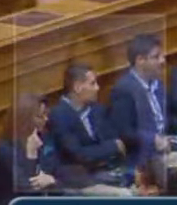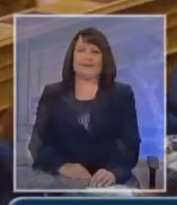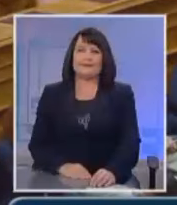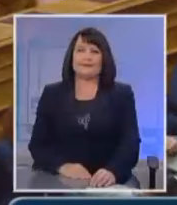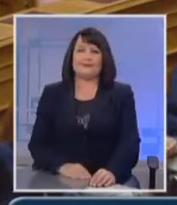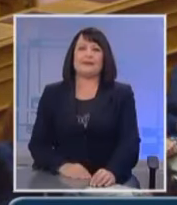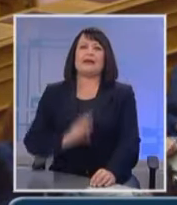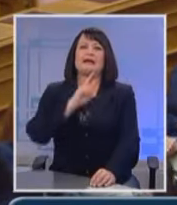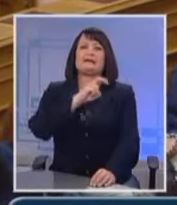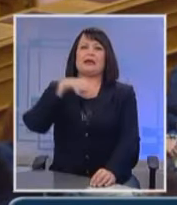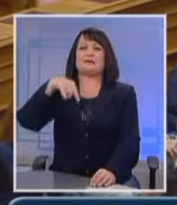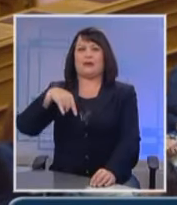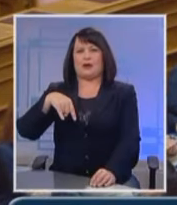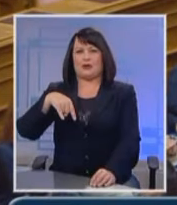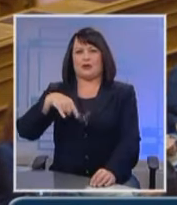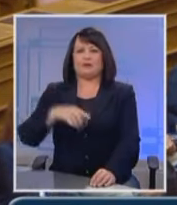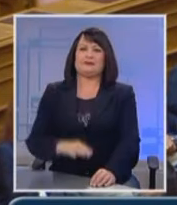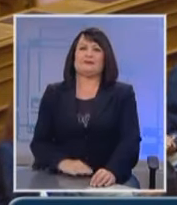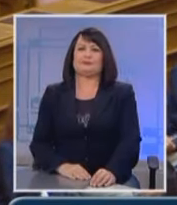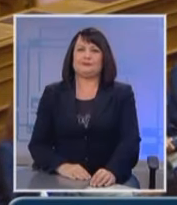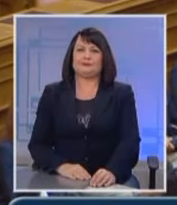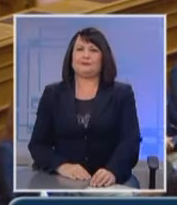Χριστάκης Παναγιώτης